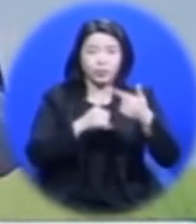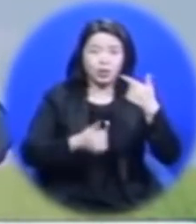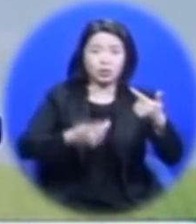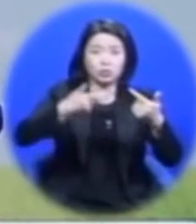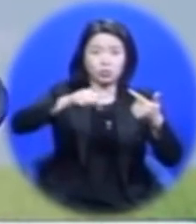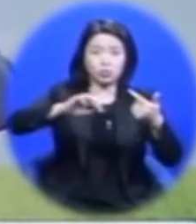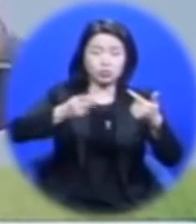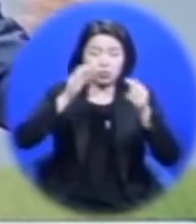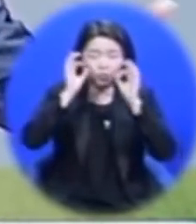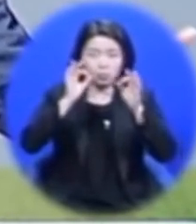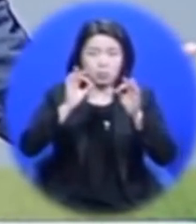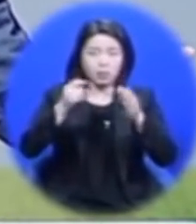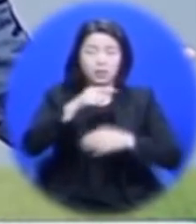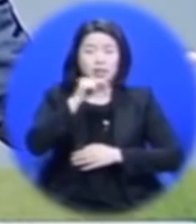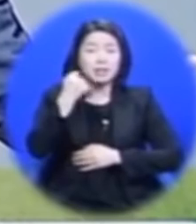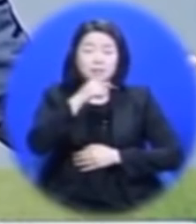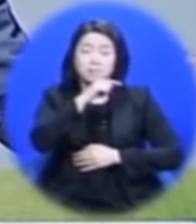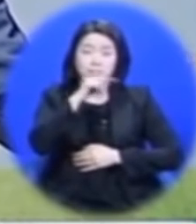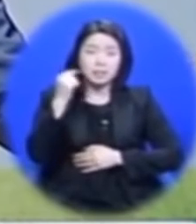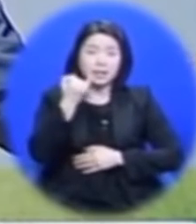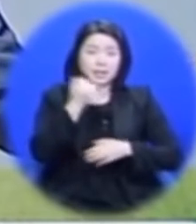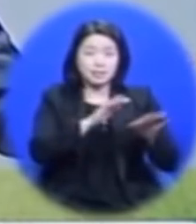보면 홍해를 가르신